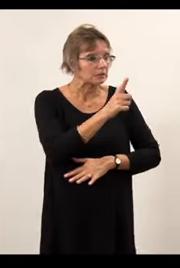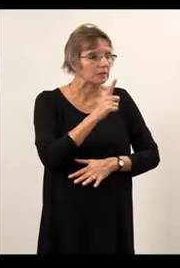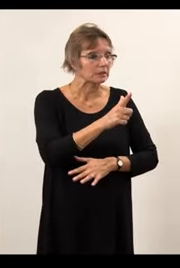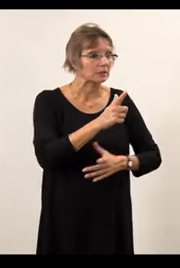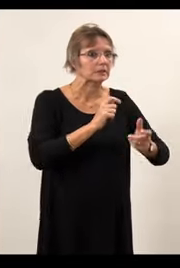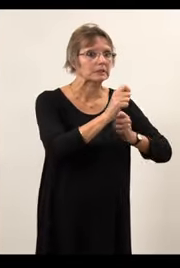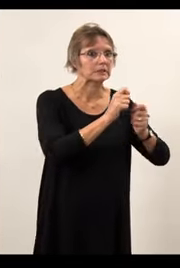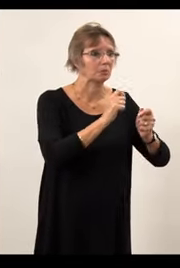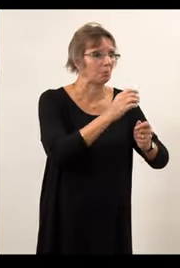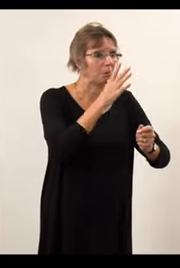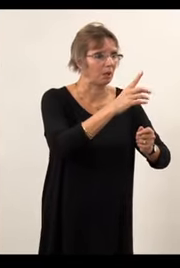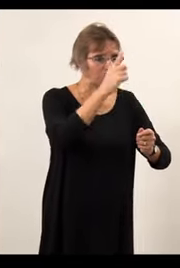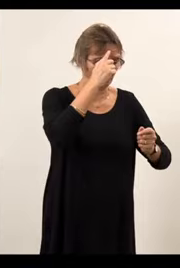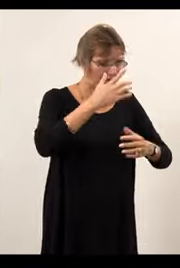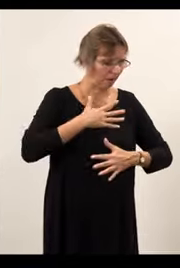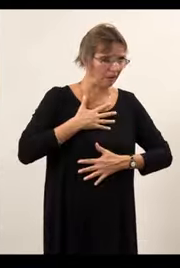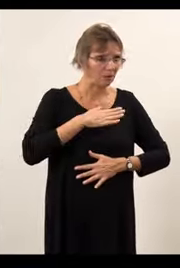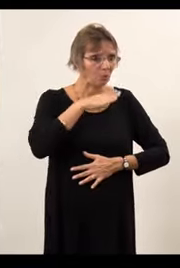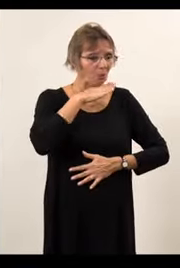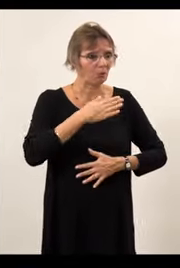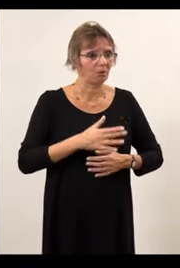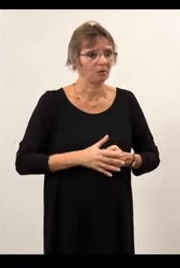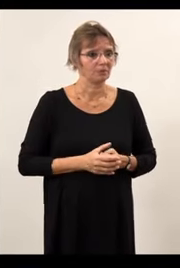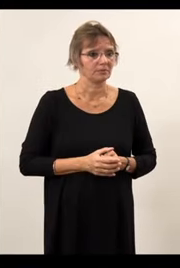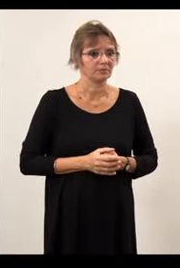Nous on pouvait pas, c'était trop terrifiant.